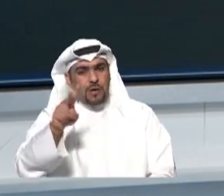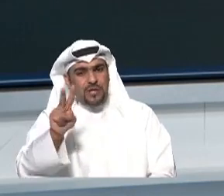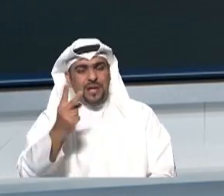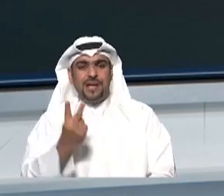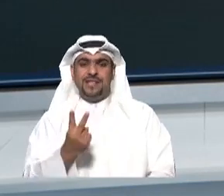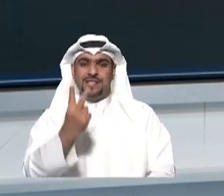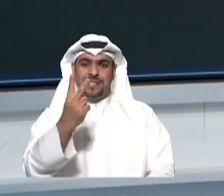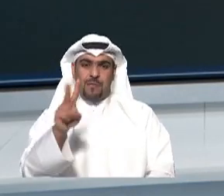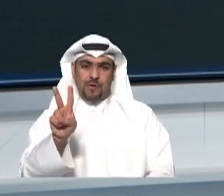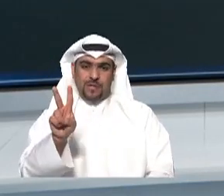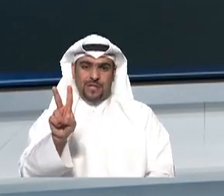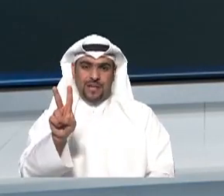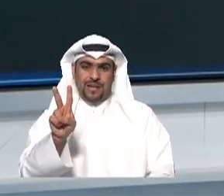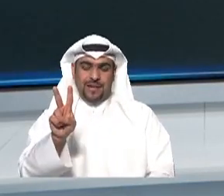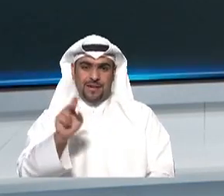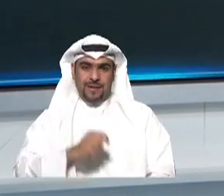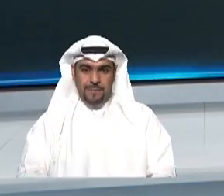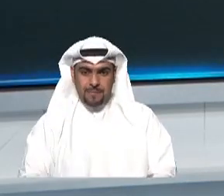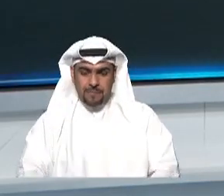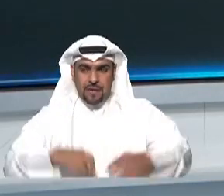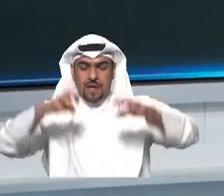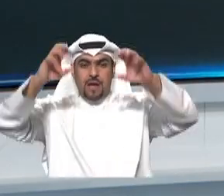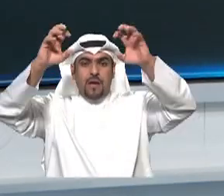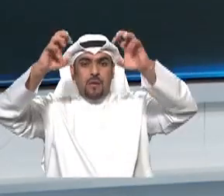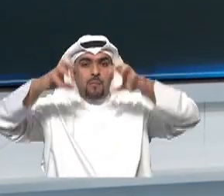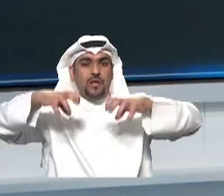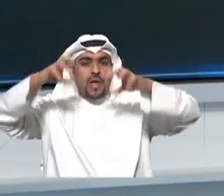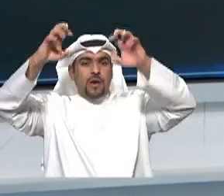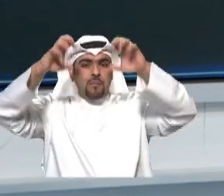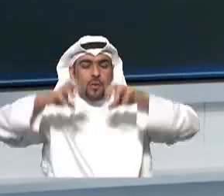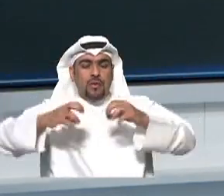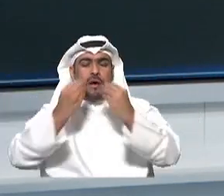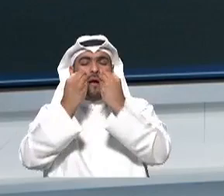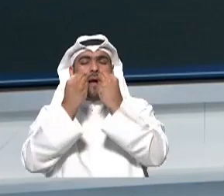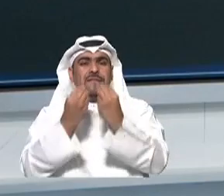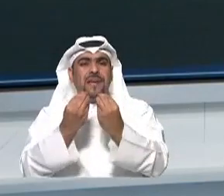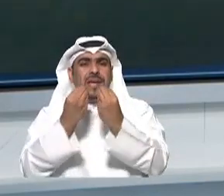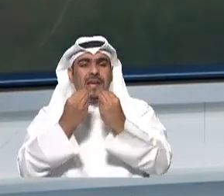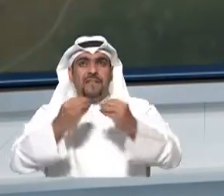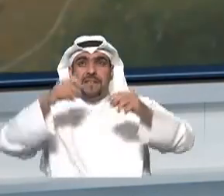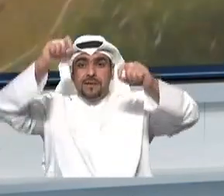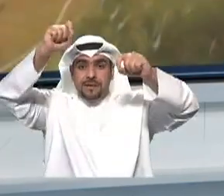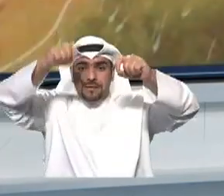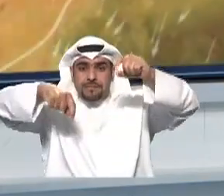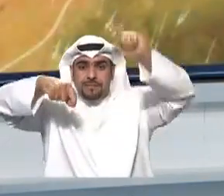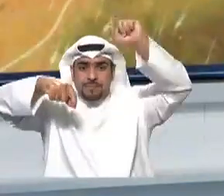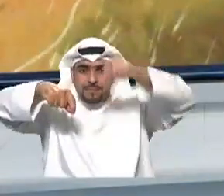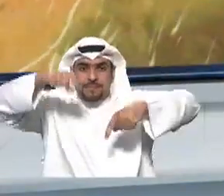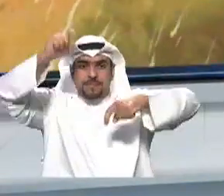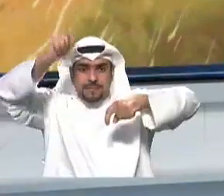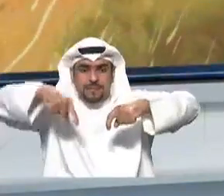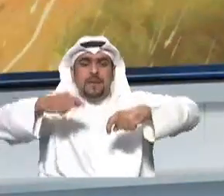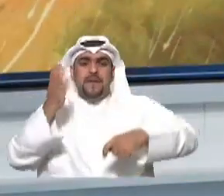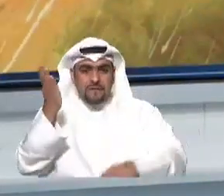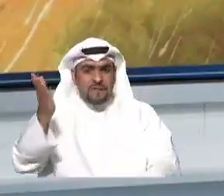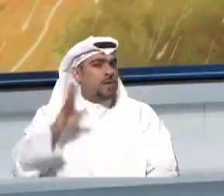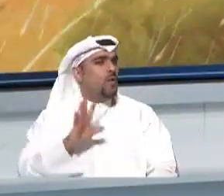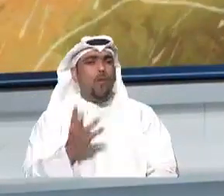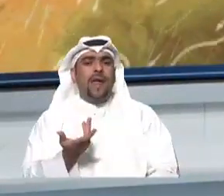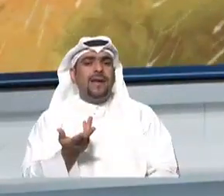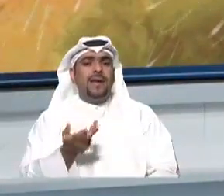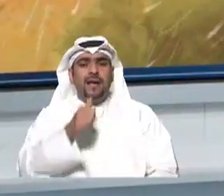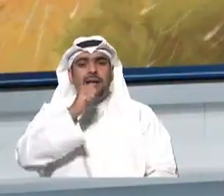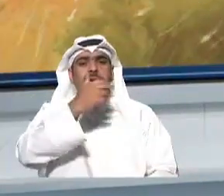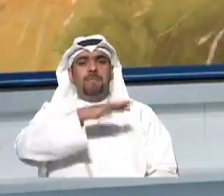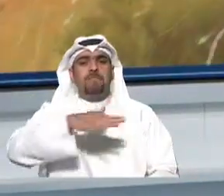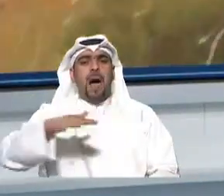بعض المناطق، ضباب خفيف. الفرص موجودة لكنها خارج المدينة. عبور السحب راح يستمر ويانا، وعبور السحب أيضا أعزائي المشاهدين راح يستمر